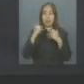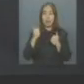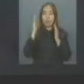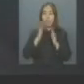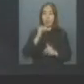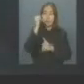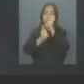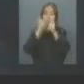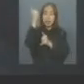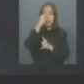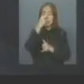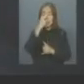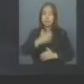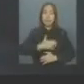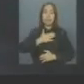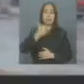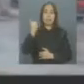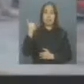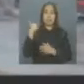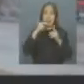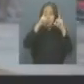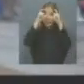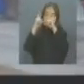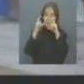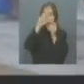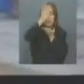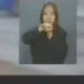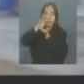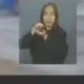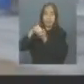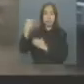องเที่ยวที่ได้ชมซึ่งต่างเก็บภาพประทับใจไว้เป็นที่ระลึก